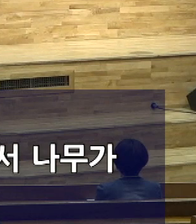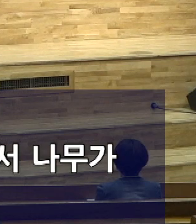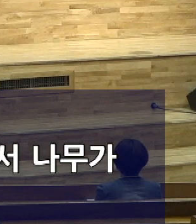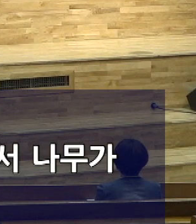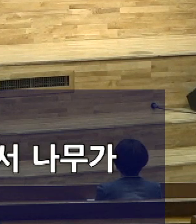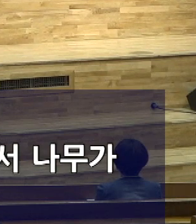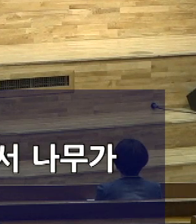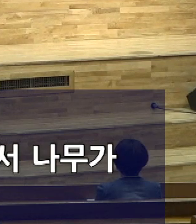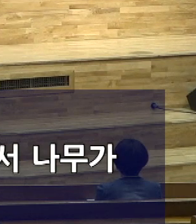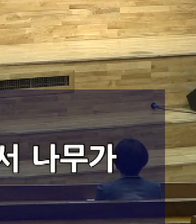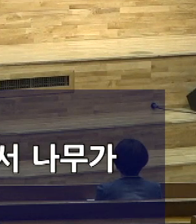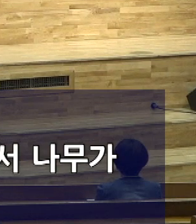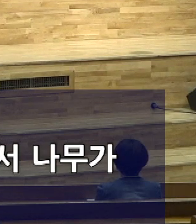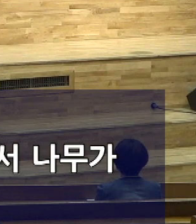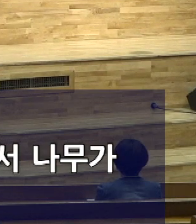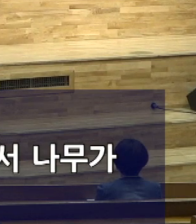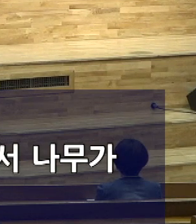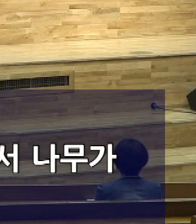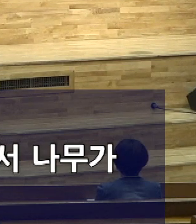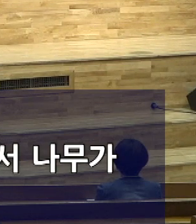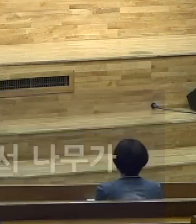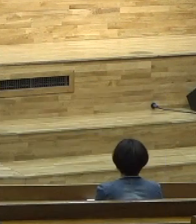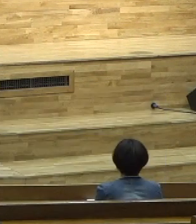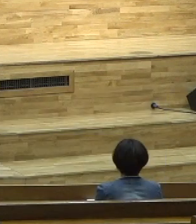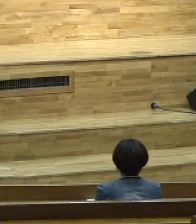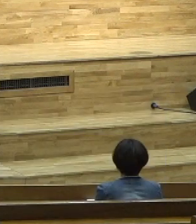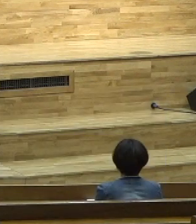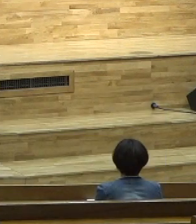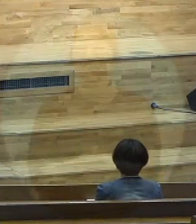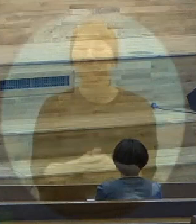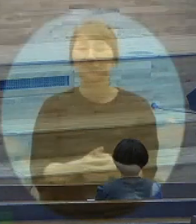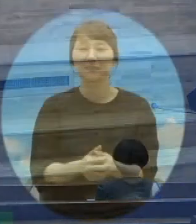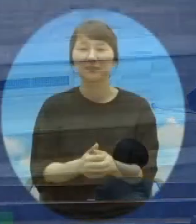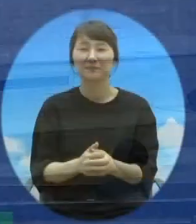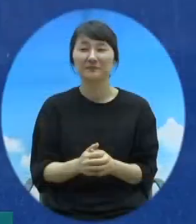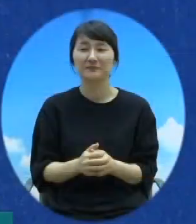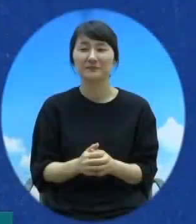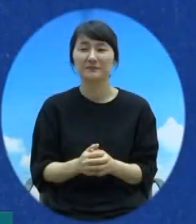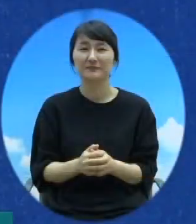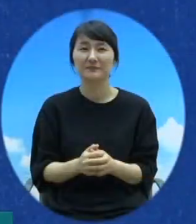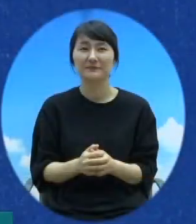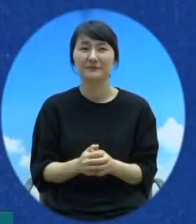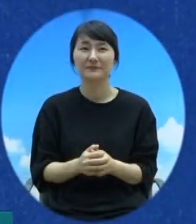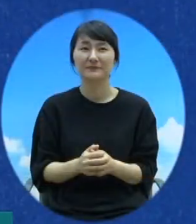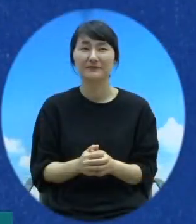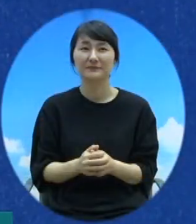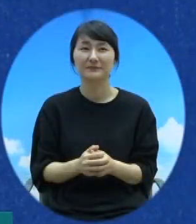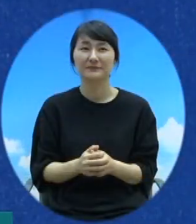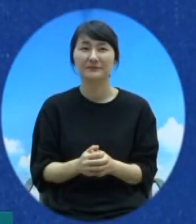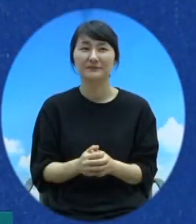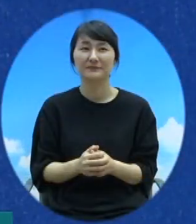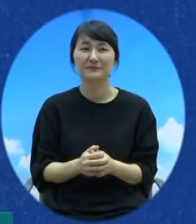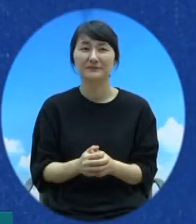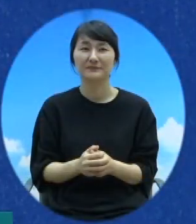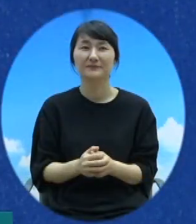공중의 새들이 와서 그 가지에 깃들이니라. 아멘. 그러면 이 작은